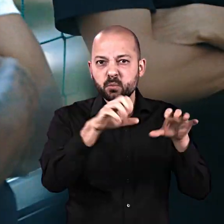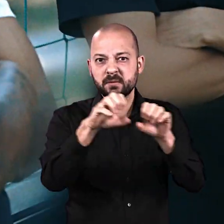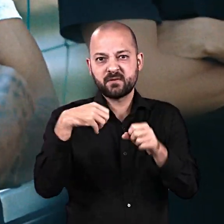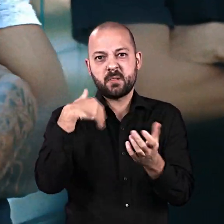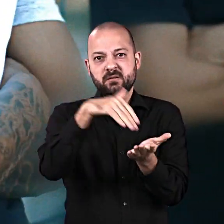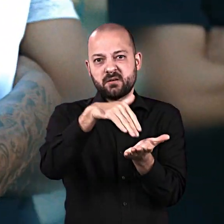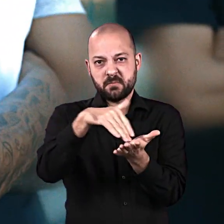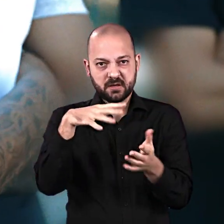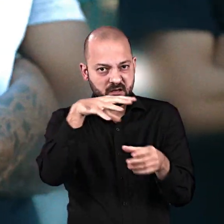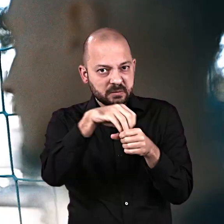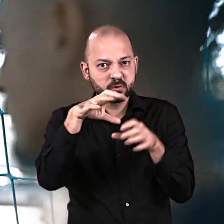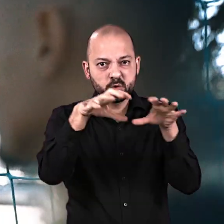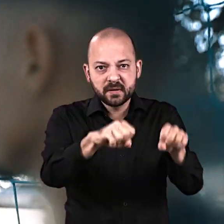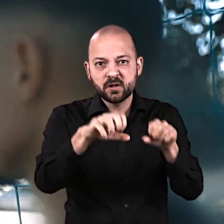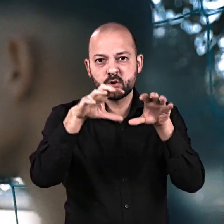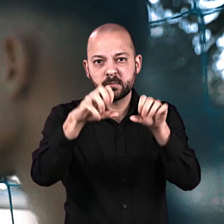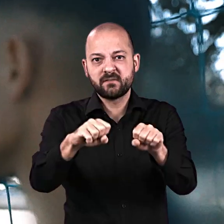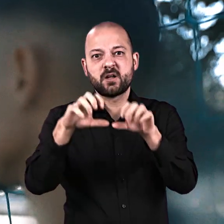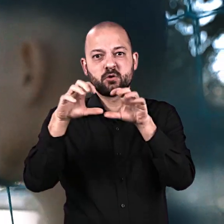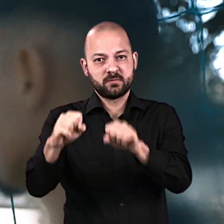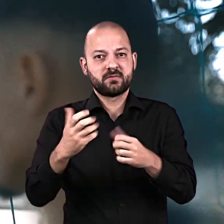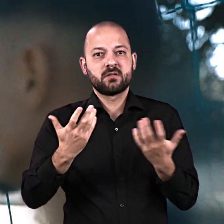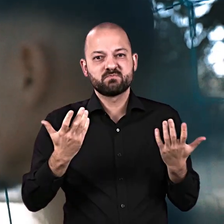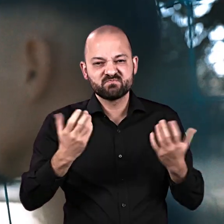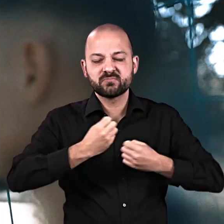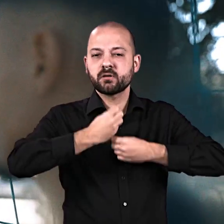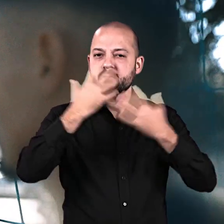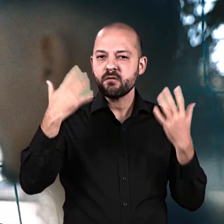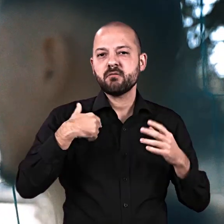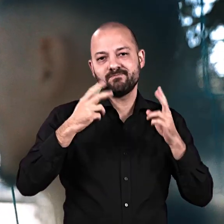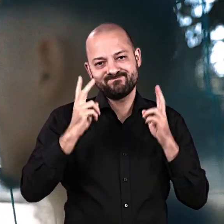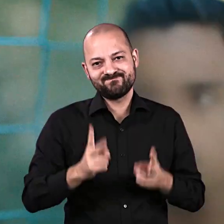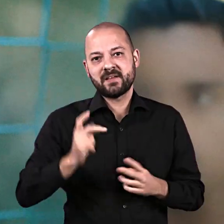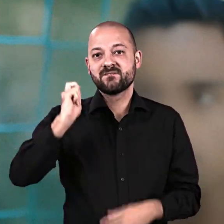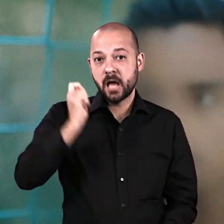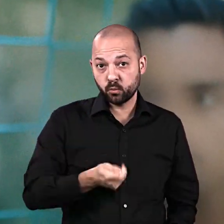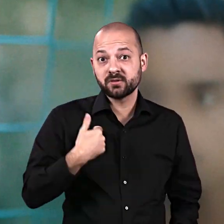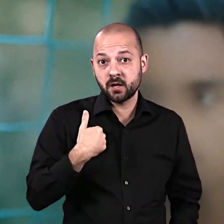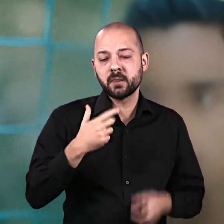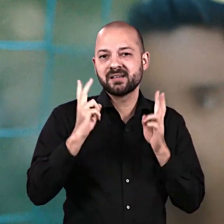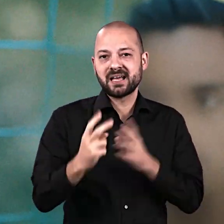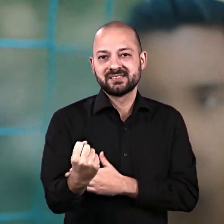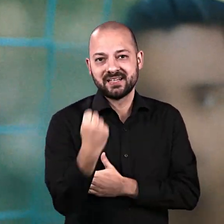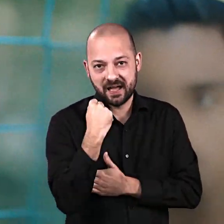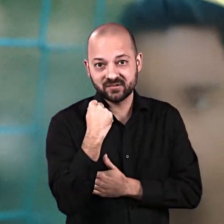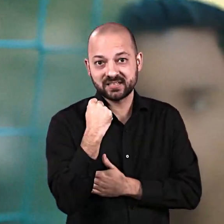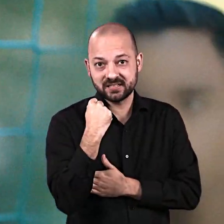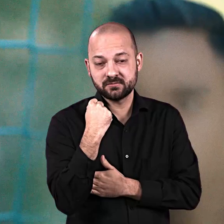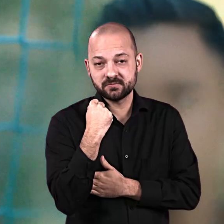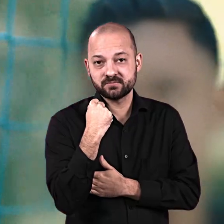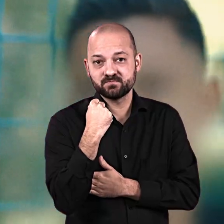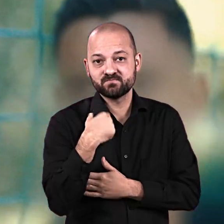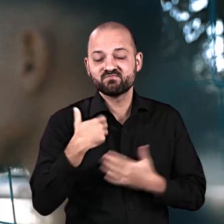Kriminalität reingerutscht. Ja, dann haben wir 3 Überfälle gemacht, wo ich mit dran beteiligt war. Und klar, dafür wurde ich